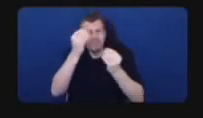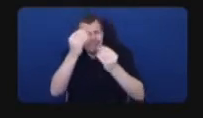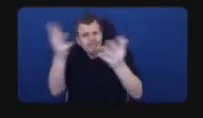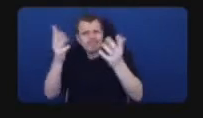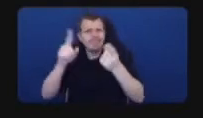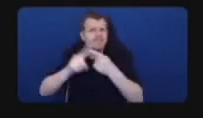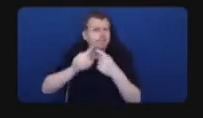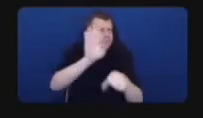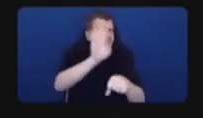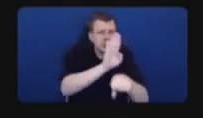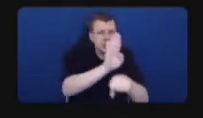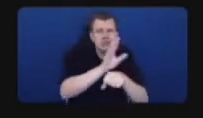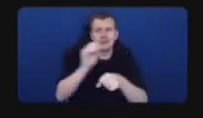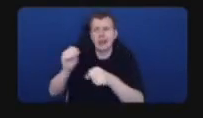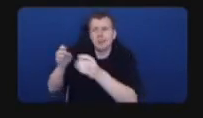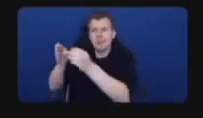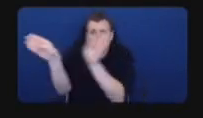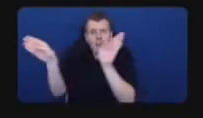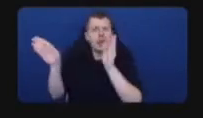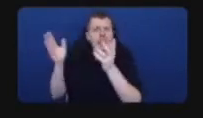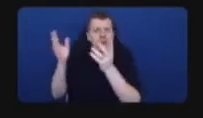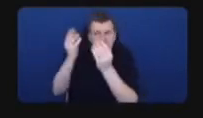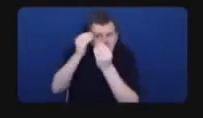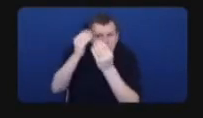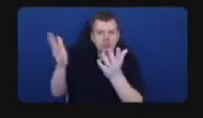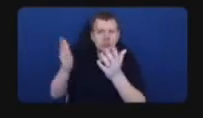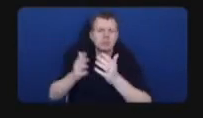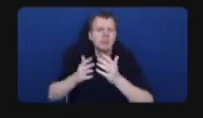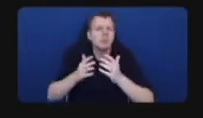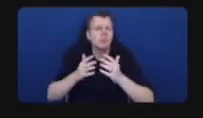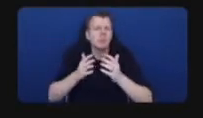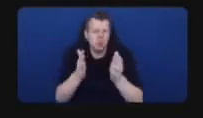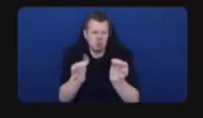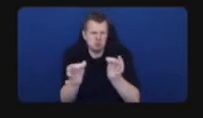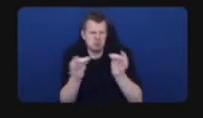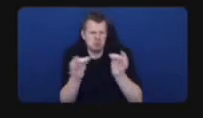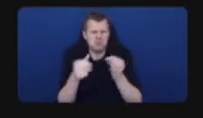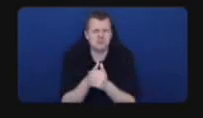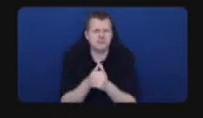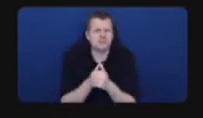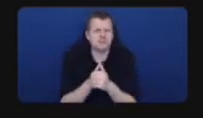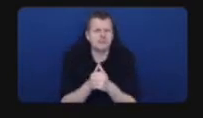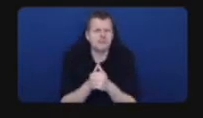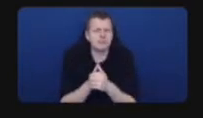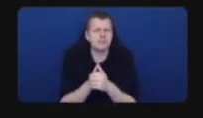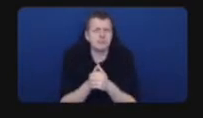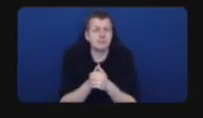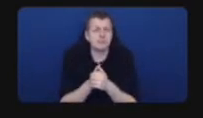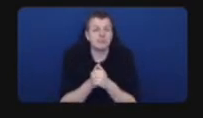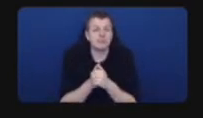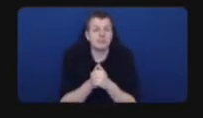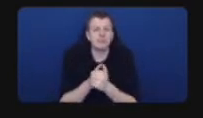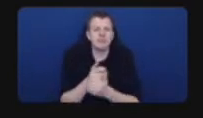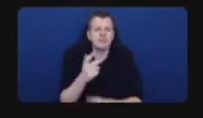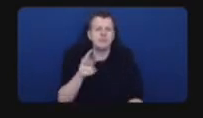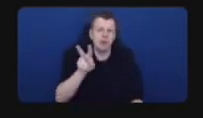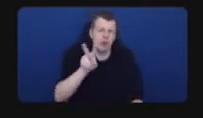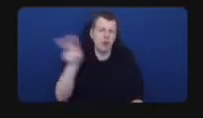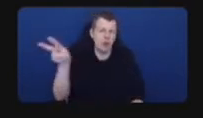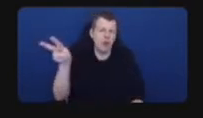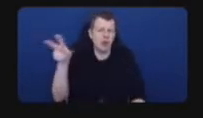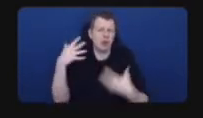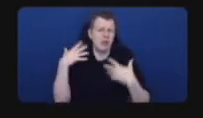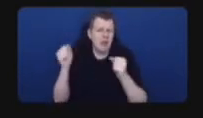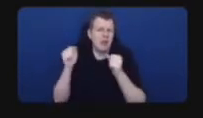So I'll walk through a few of those ways that the response. 所以新冠一些响应级别呢，是在社区当中，在